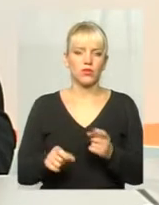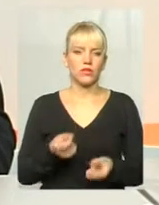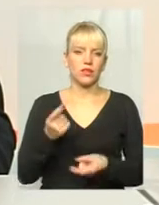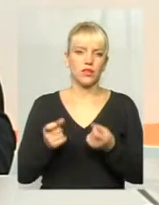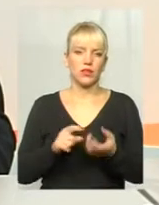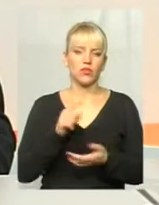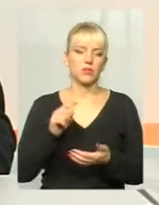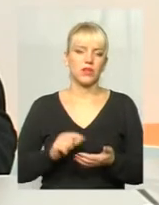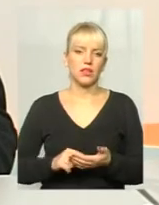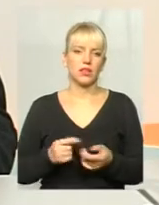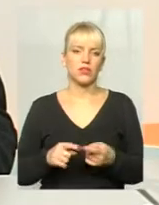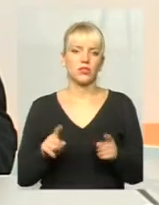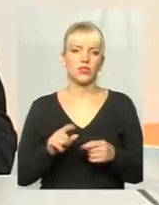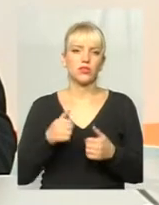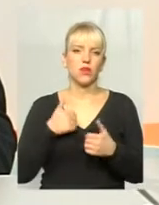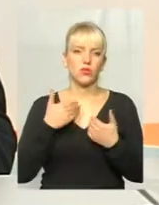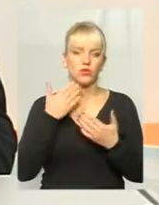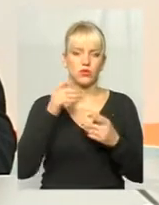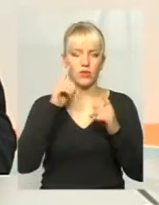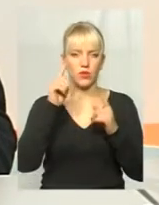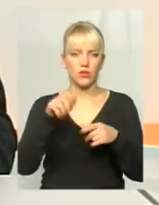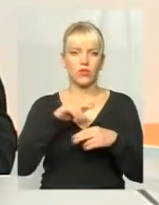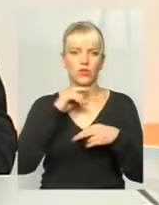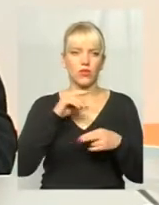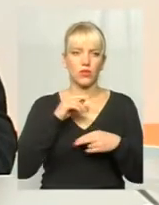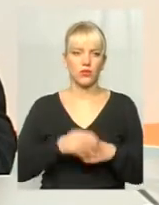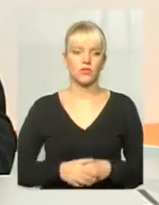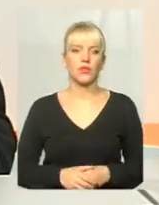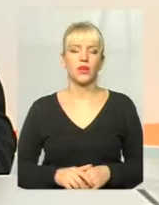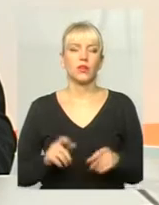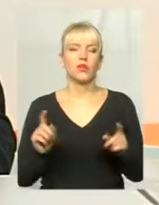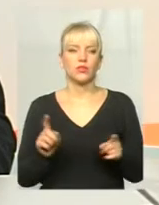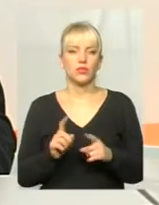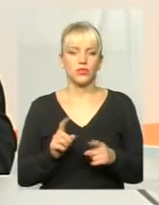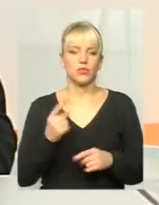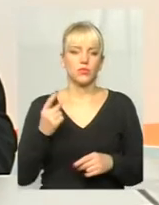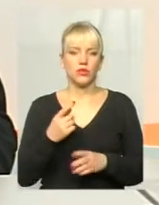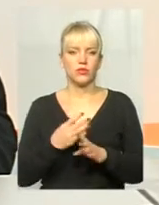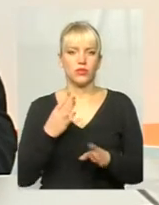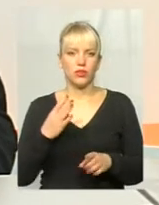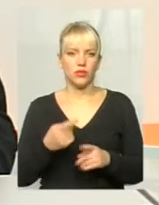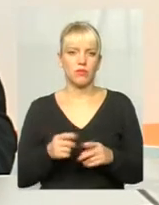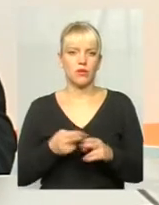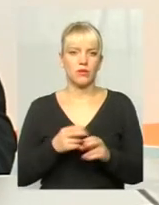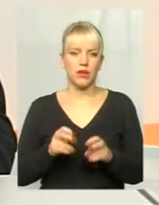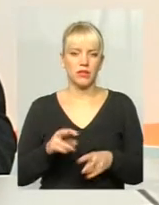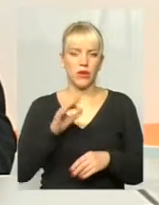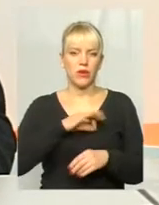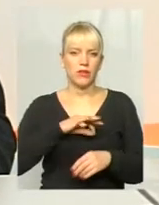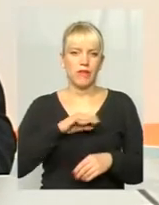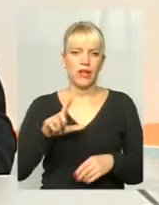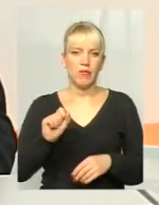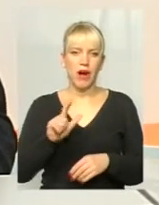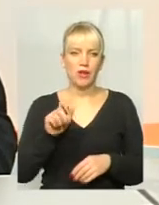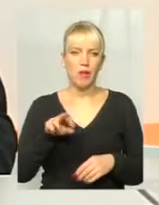питання. Я що хочу звернути увагу? Що в першу чергу безпечне користування газом